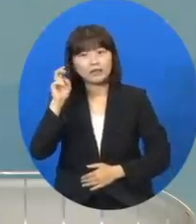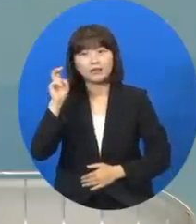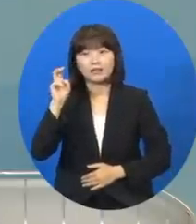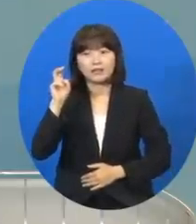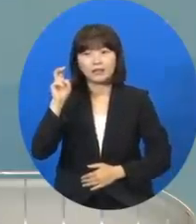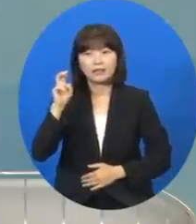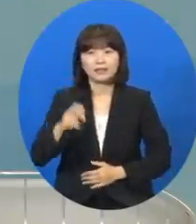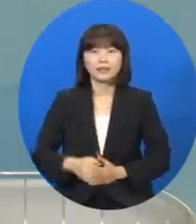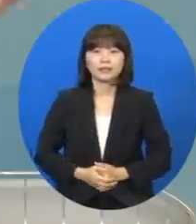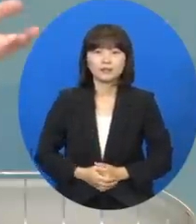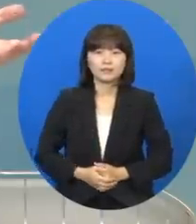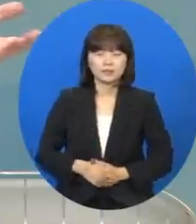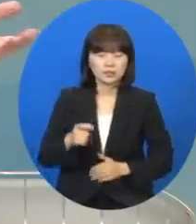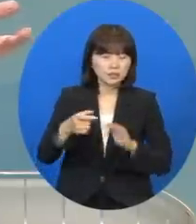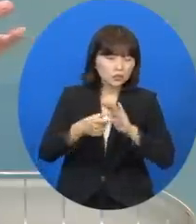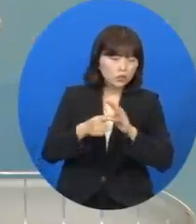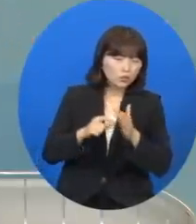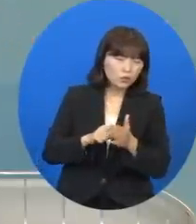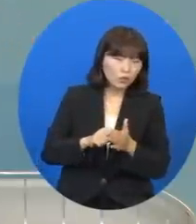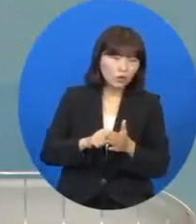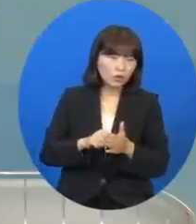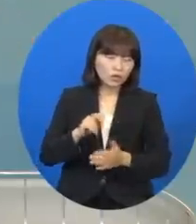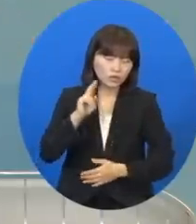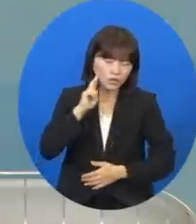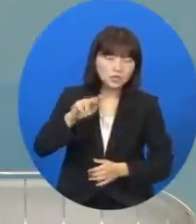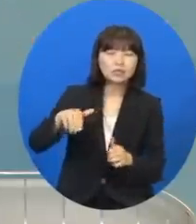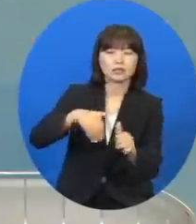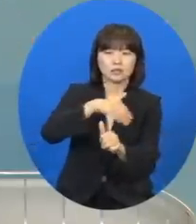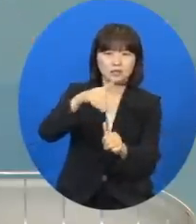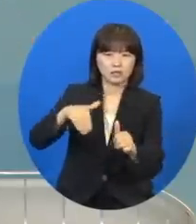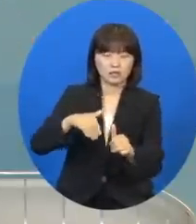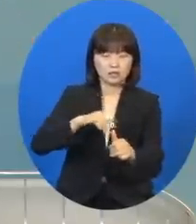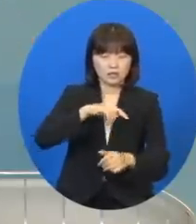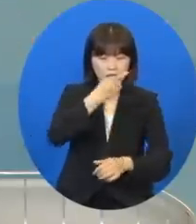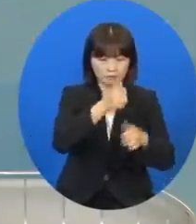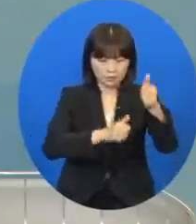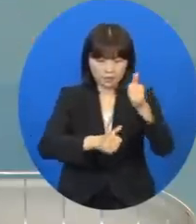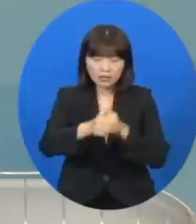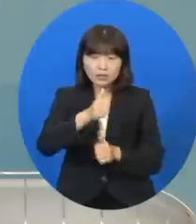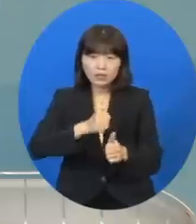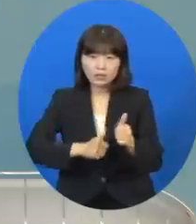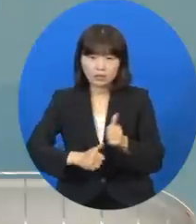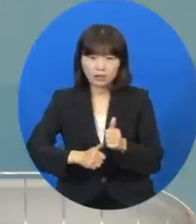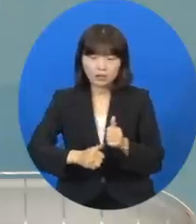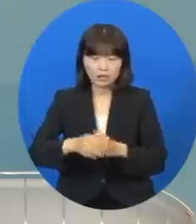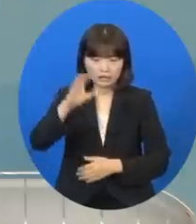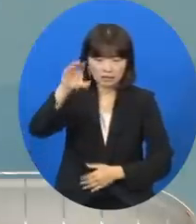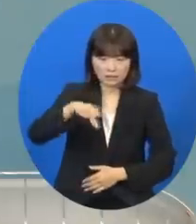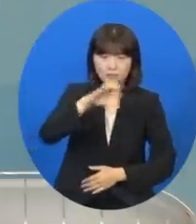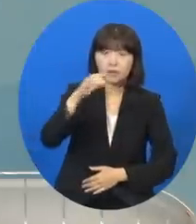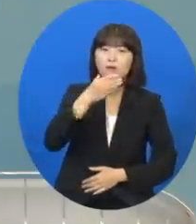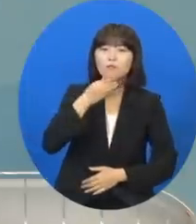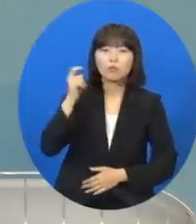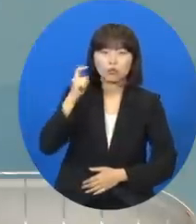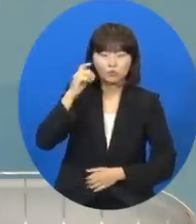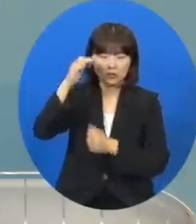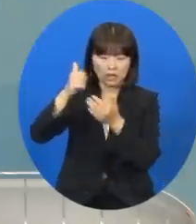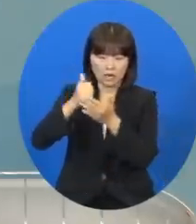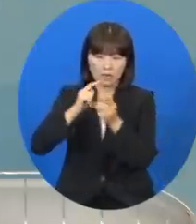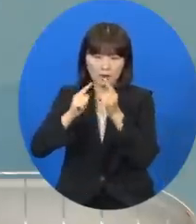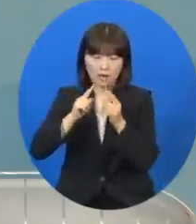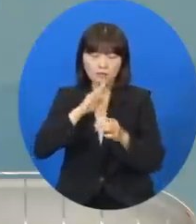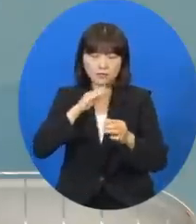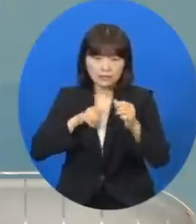있습니다. 그만큼 심각한 거예요. 우리 아이들에게, 다음 세대에게 십자가의 복음을, 하나님의 말씀의